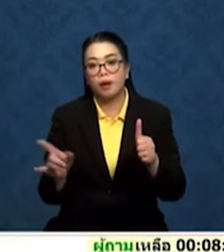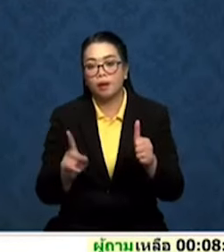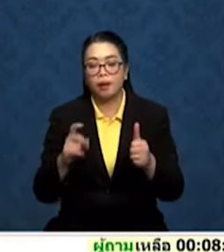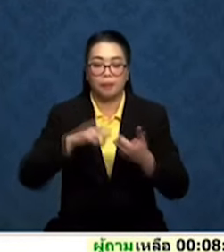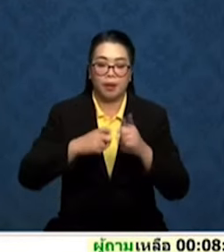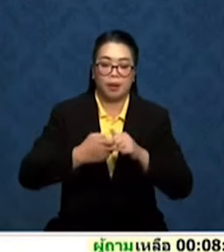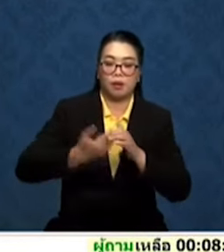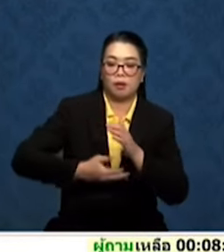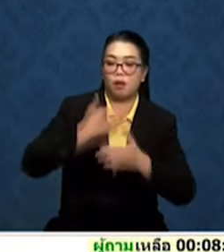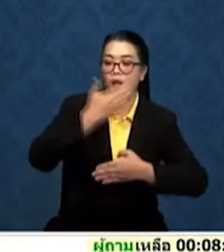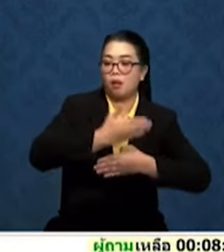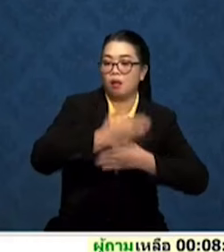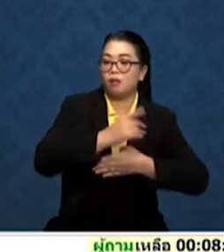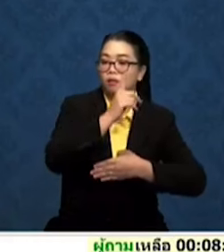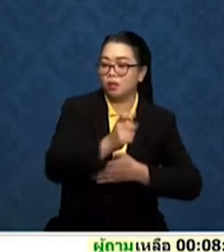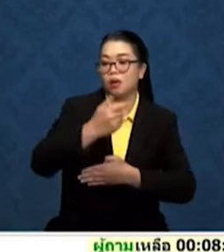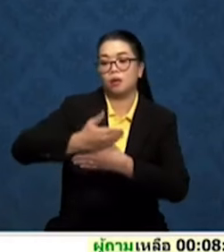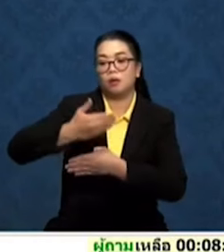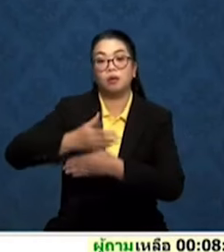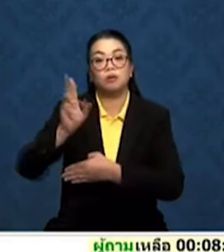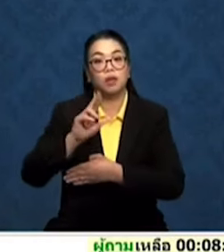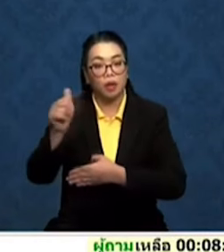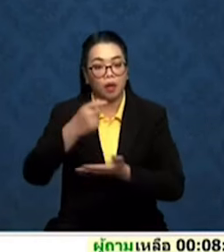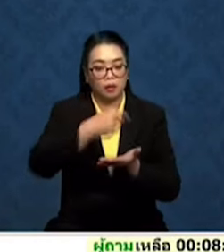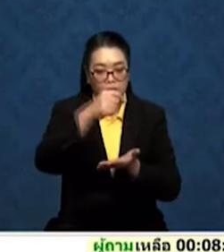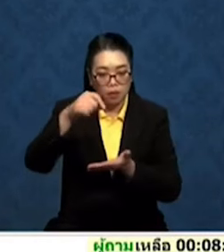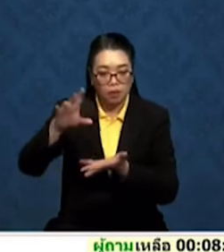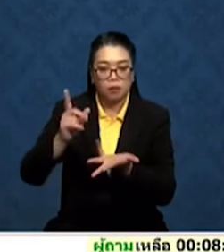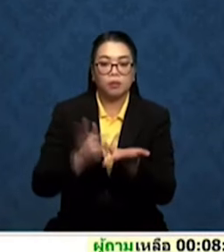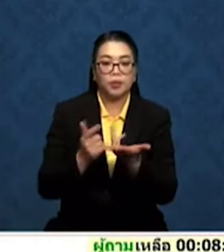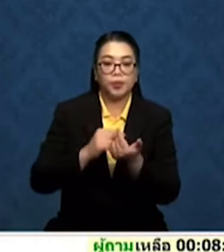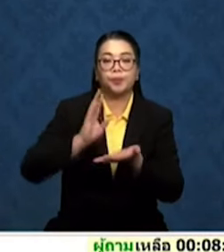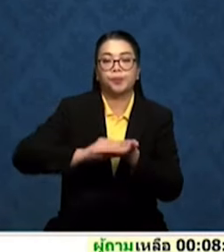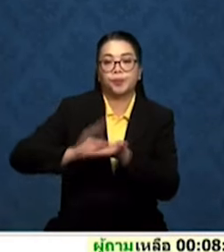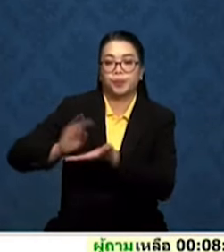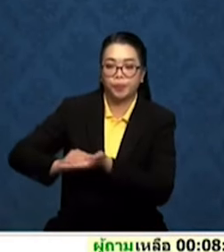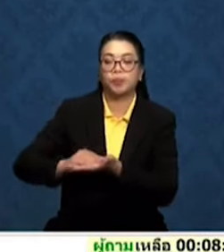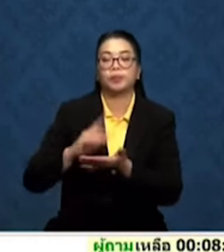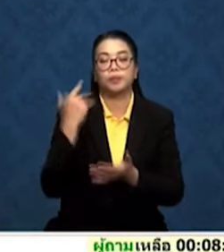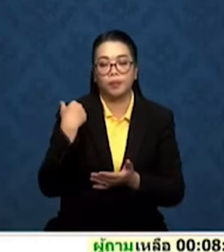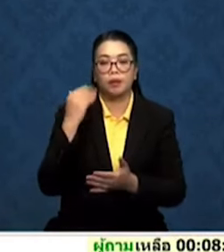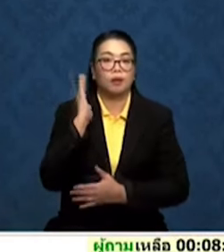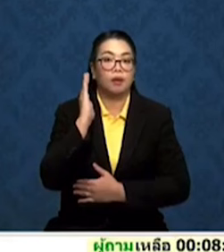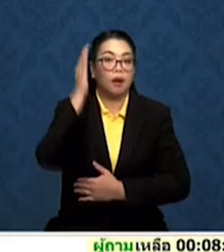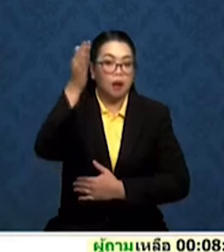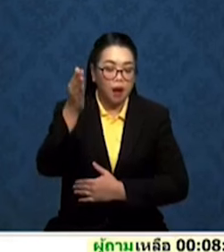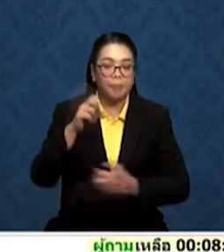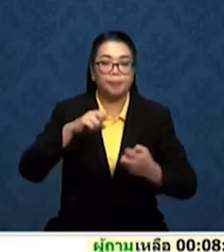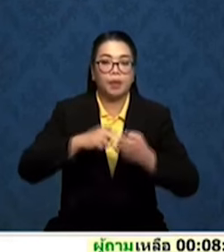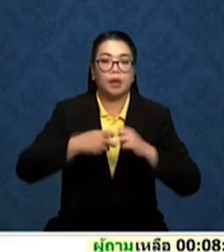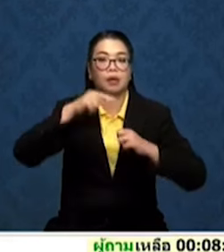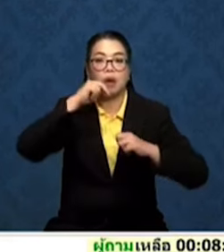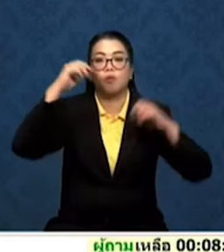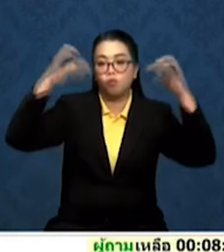มีปัญหาอะไรมนะครับให้ทำการบ้านในส่วนนี้เพื่อที่จะเตรียมตัวรับน้ำที่คาดการณ์ว่าในอนาคตข้างหน้าเนี่ยอ่าเราก็จะมี